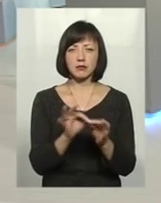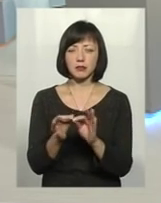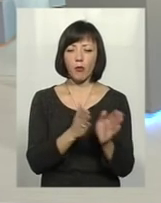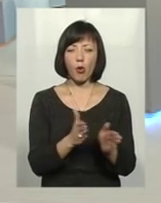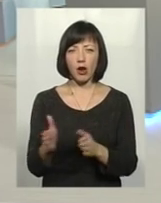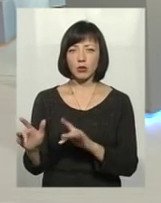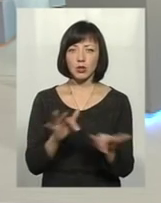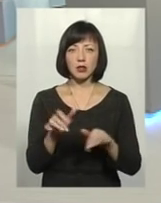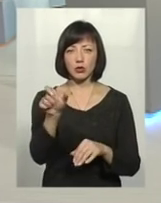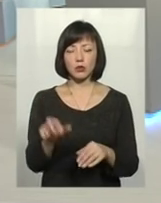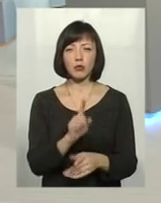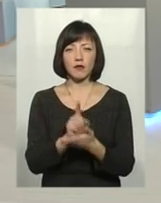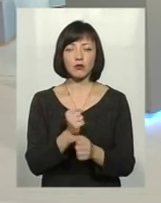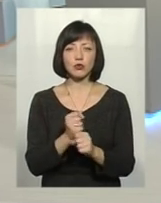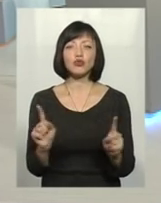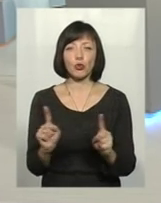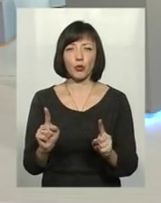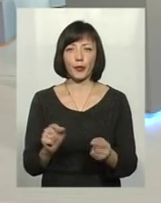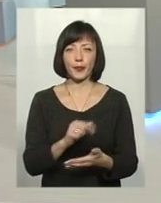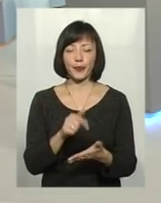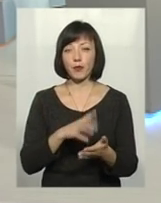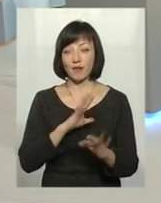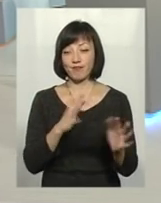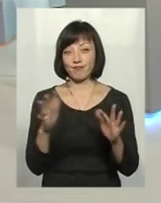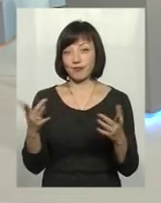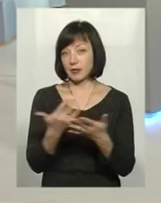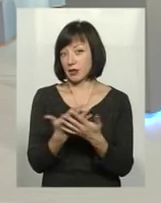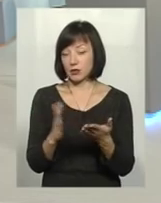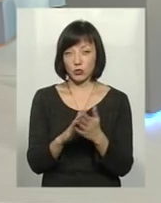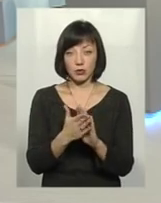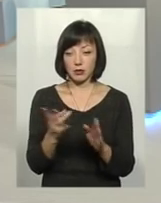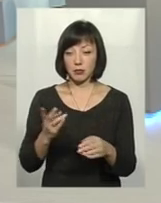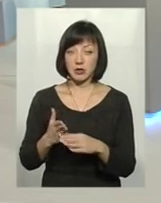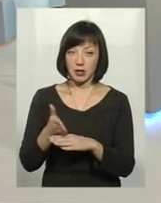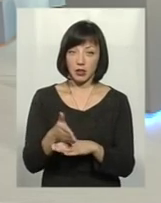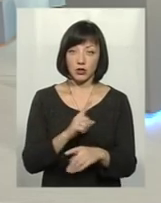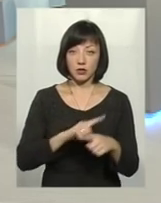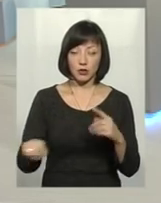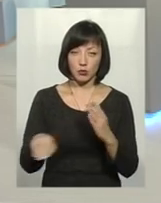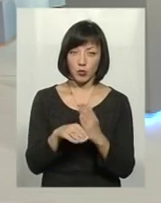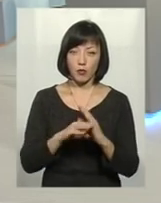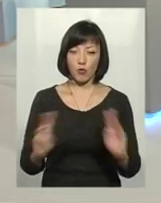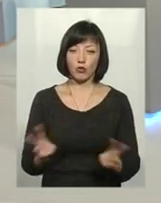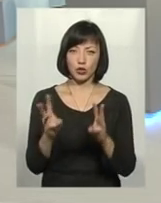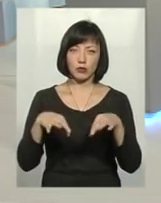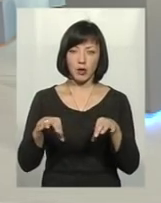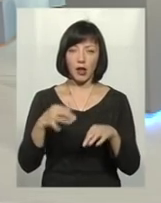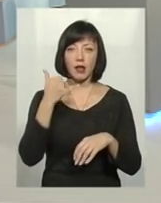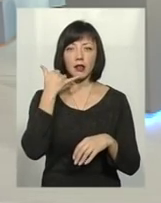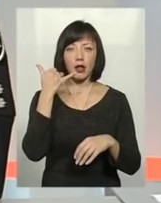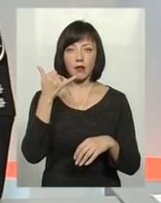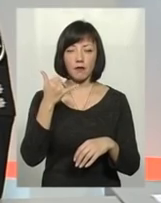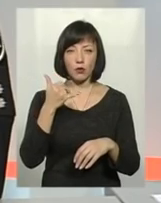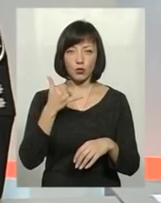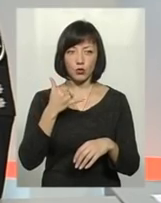бути людей? Адже трапляються різні ситуації, треба заїхати швидкій, треба заїхати пожежній машині. Телефонують